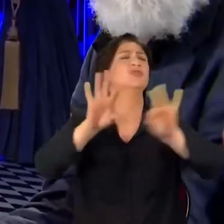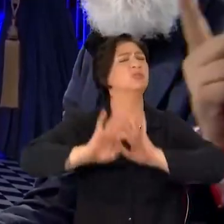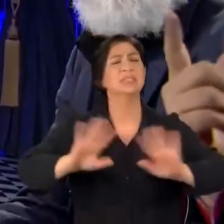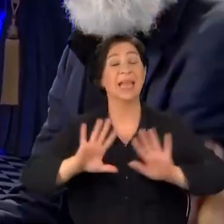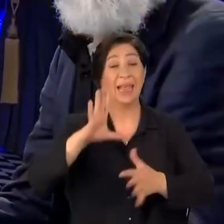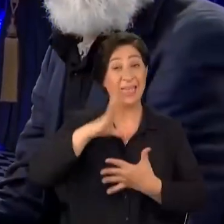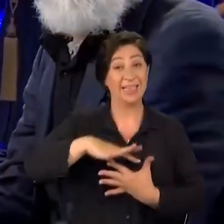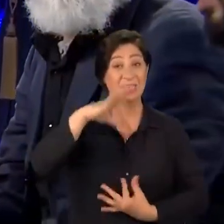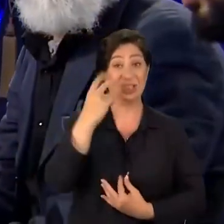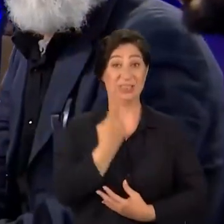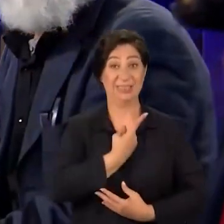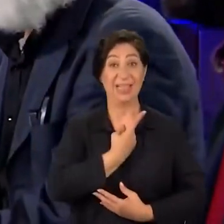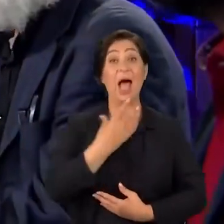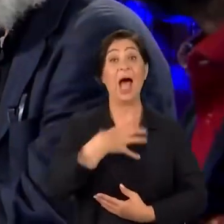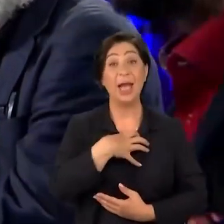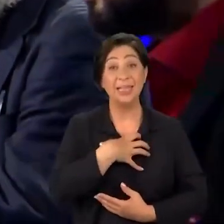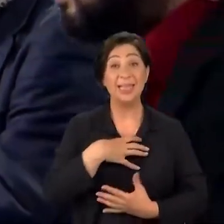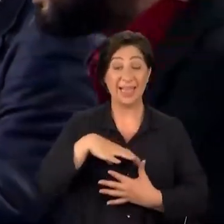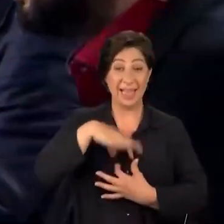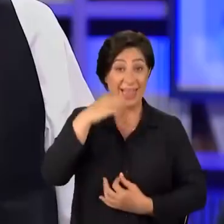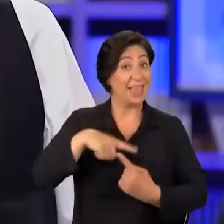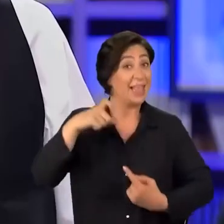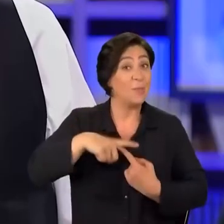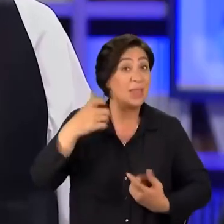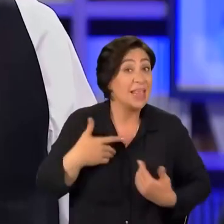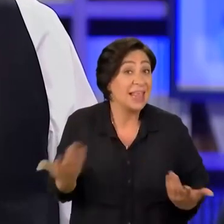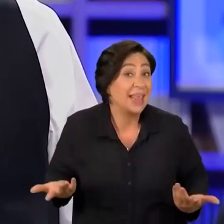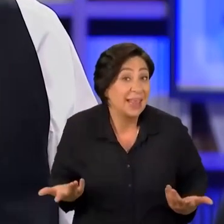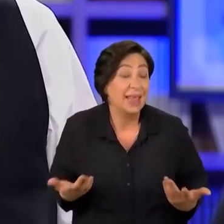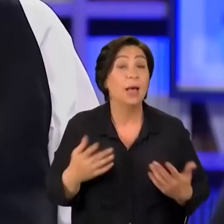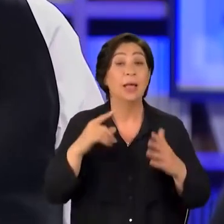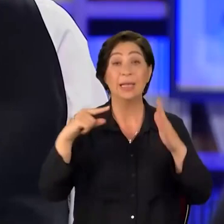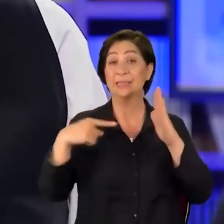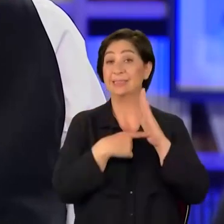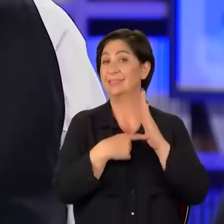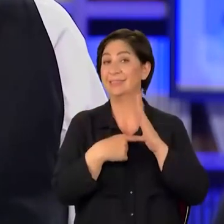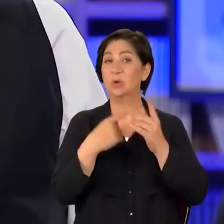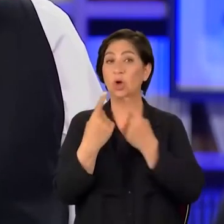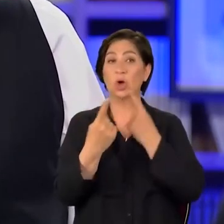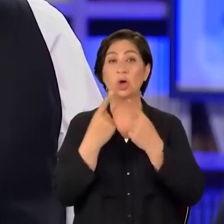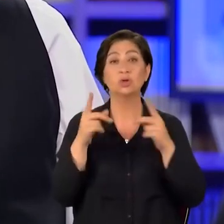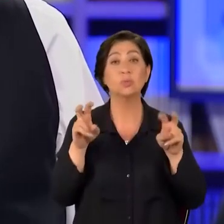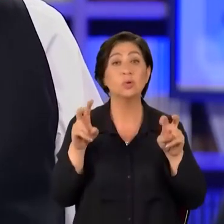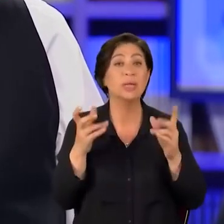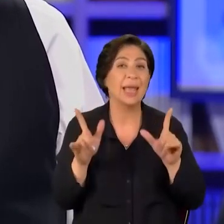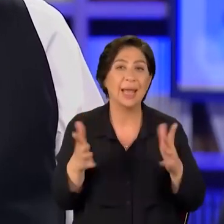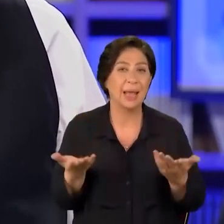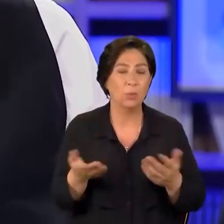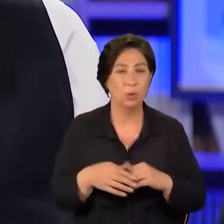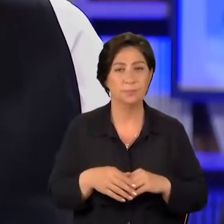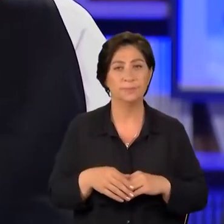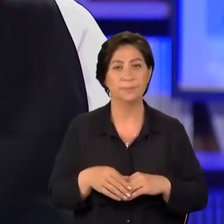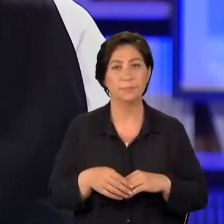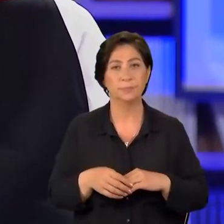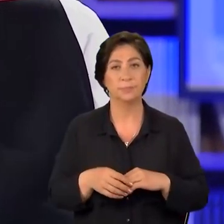tercihi üstünden partiye varıyor. Aslında burada aidiyet ve kimlik meselesinden de bahsedince aslında ideoloji diye bir şeyden zaten konuşmaya gerek var. Zaten